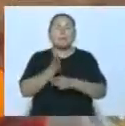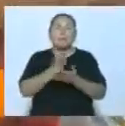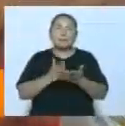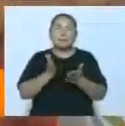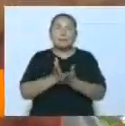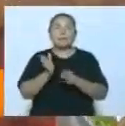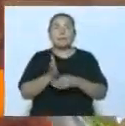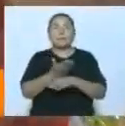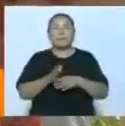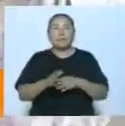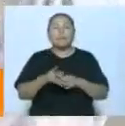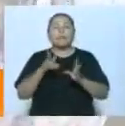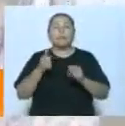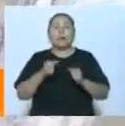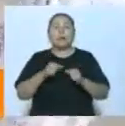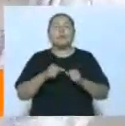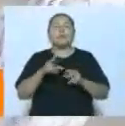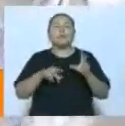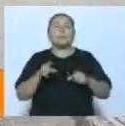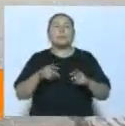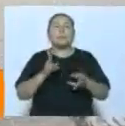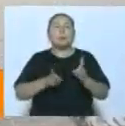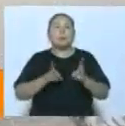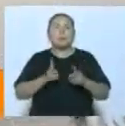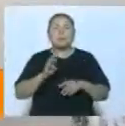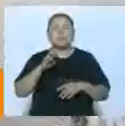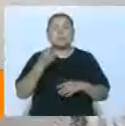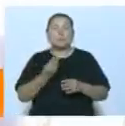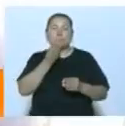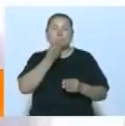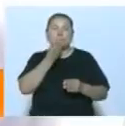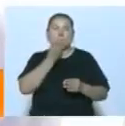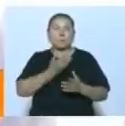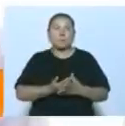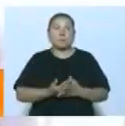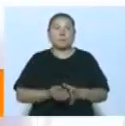народными обычаями. И, конечно же, не обходится без приготовления национальных блюд.